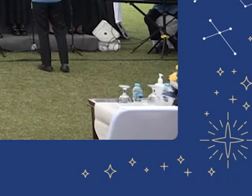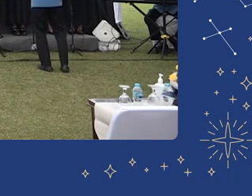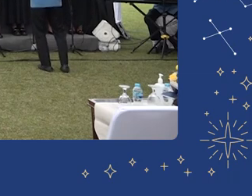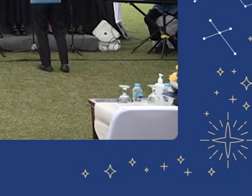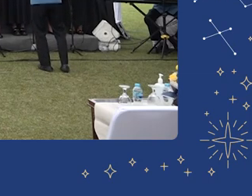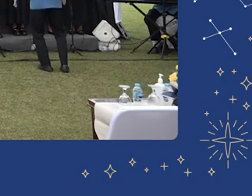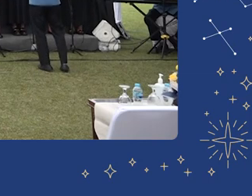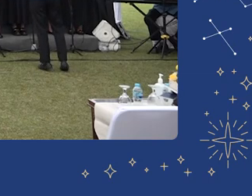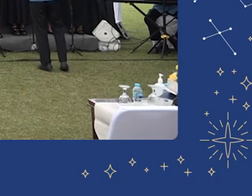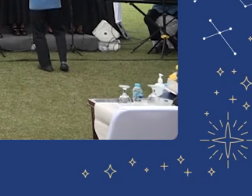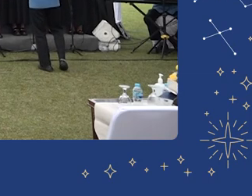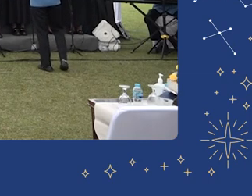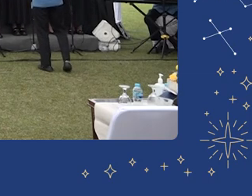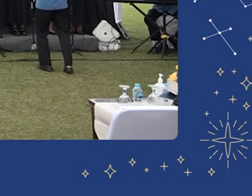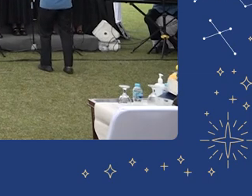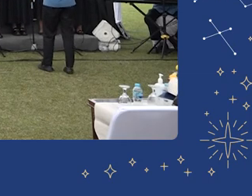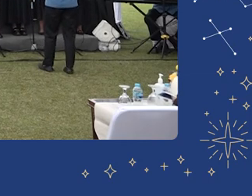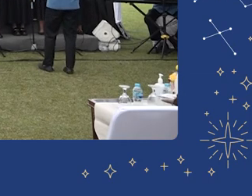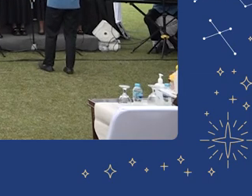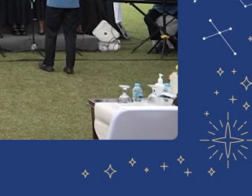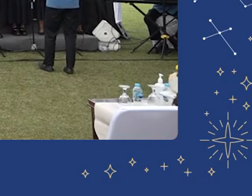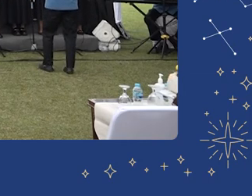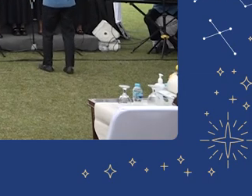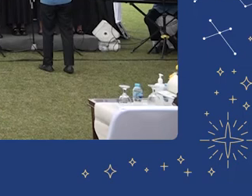suami hidup ini bahagia